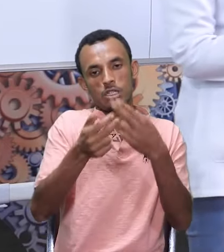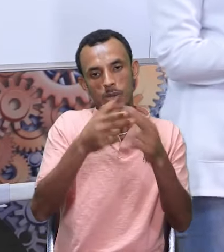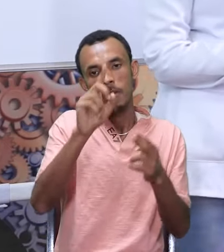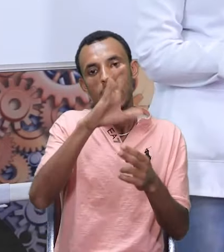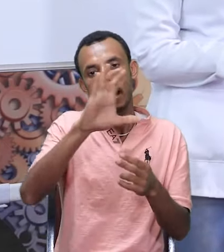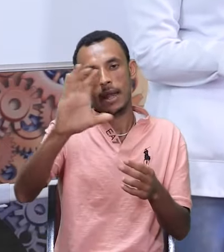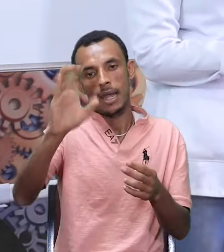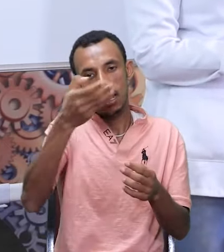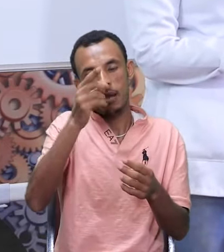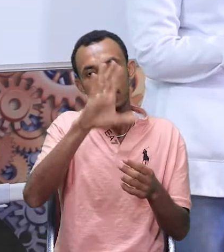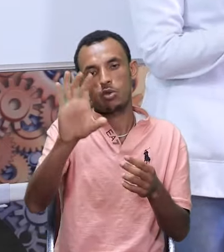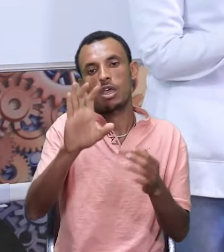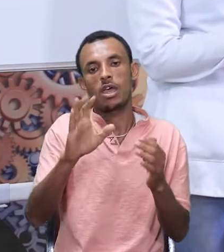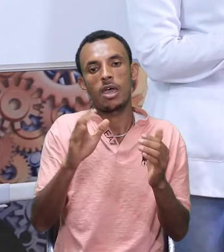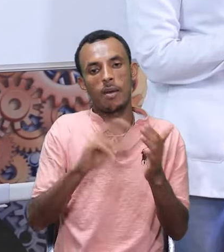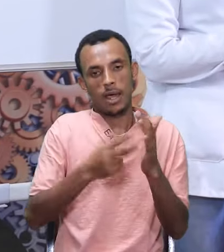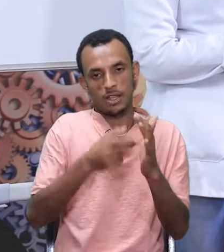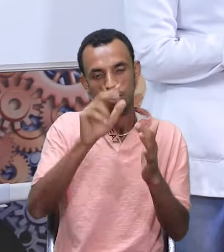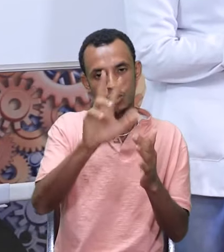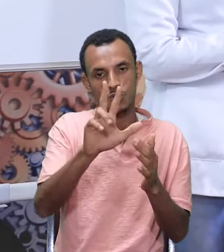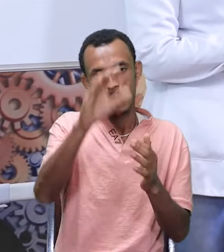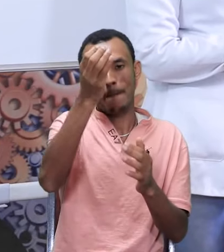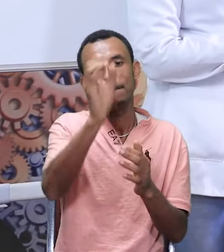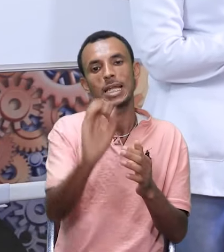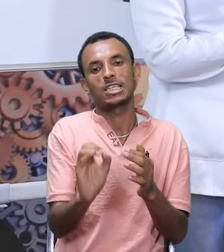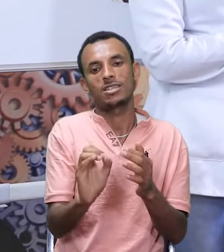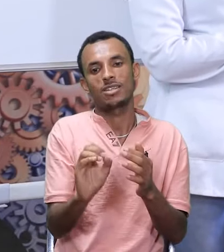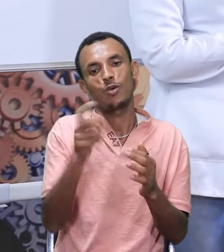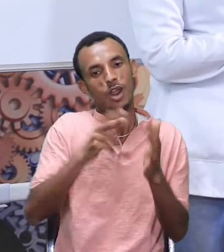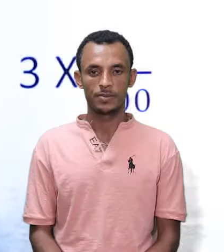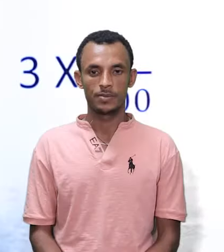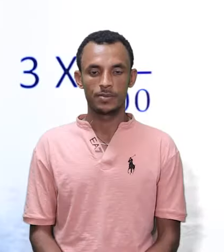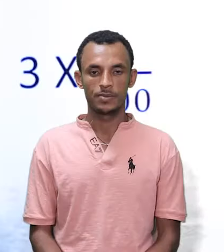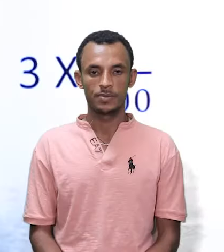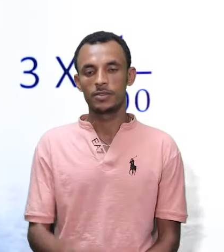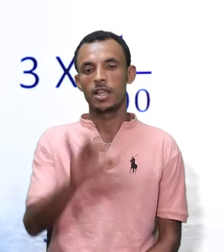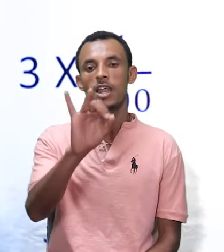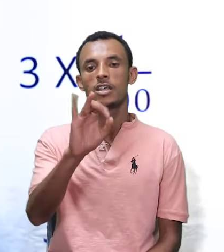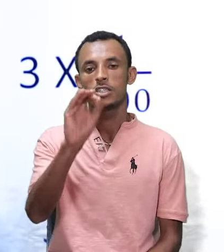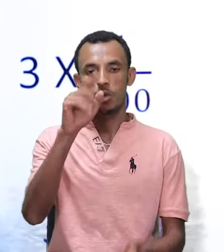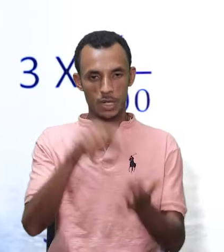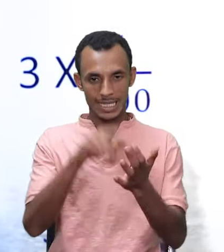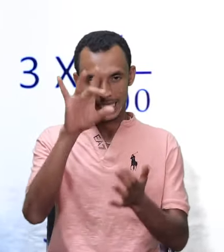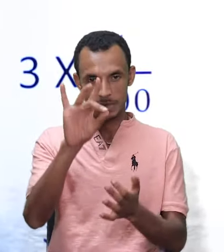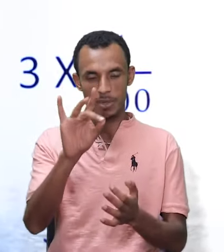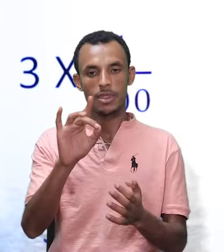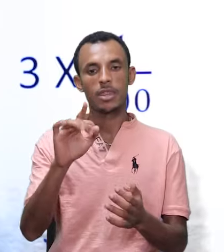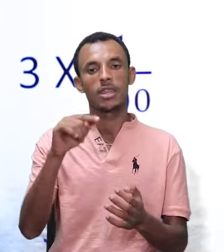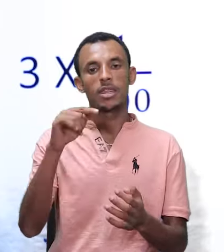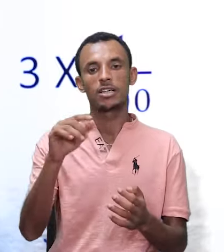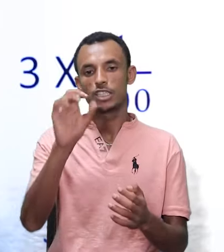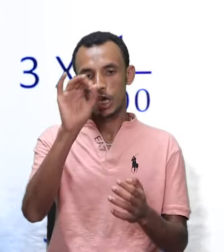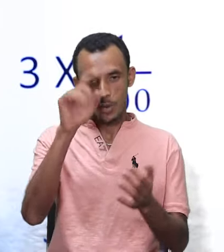በ1 መቶኛ ማለት ነው ስለዚህ 3% ይመጣልናል ማለት ነው ለ 0.8 ይላል